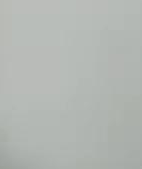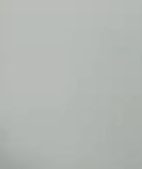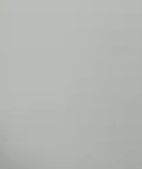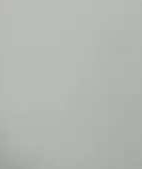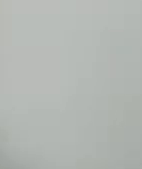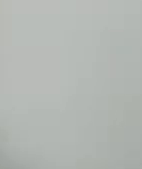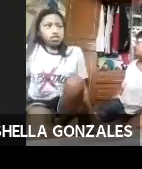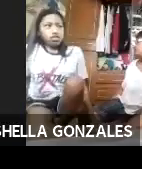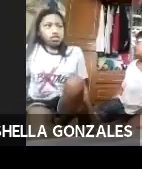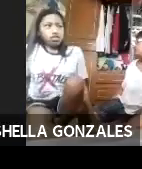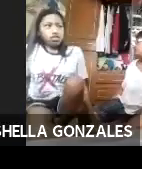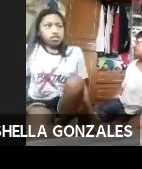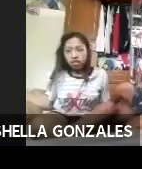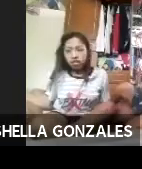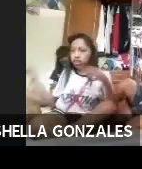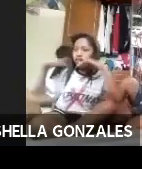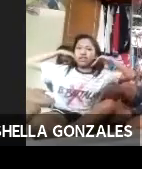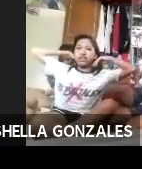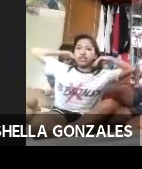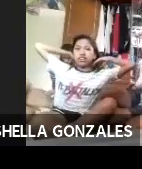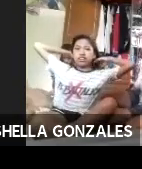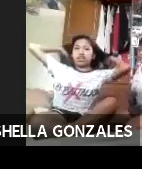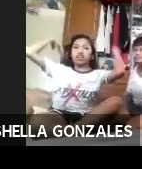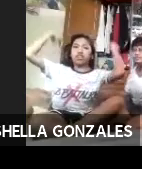Uh-huh. Okay, food cart. Go ahead.